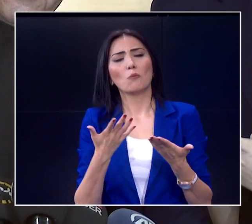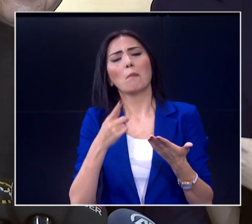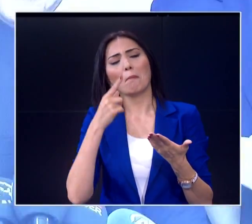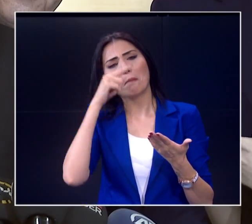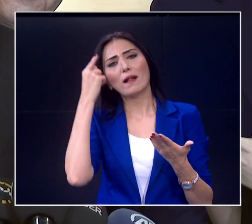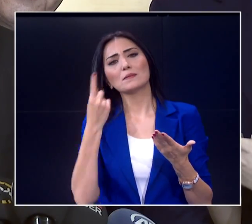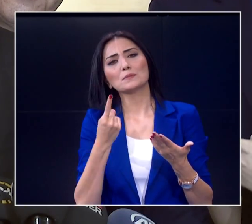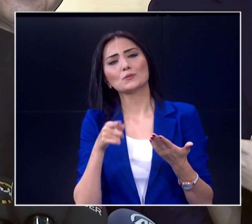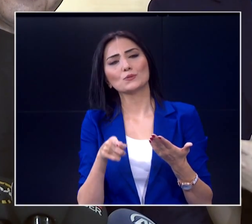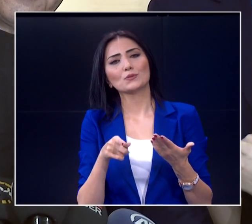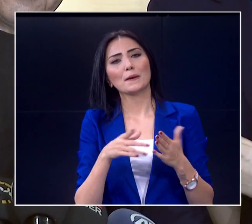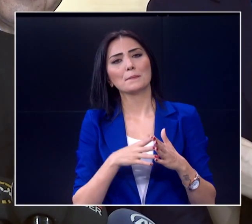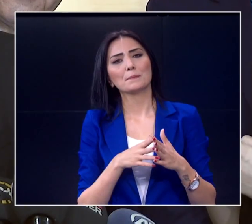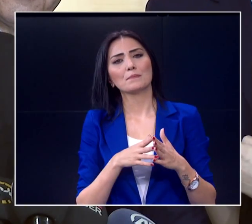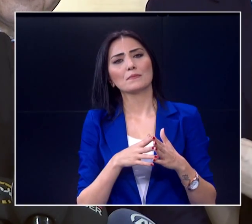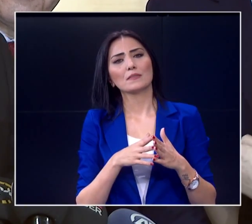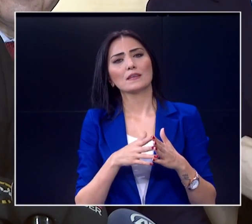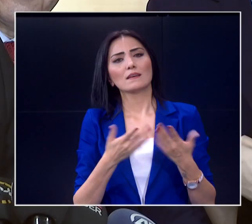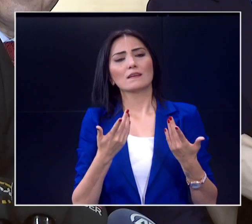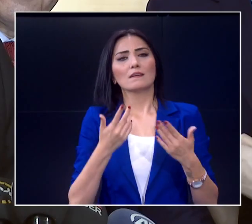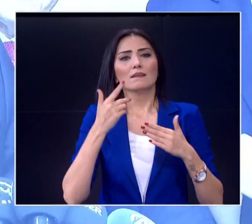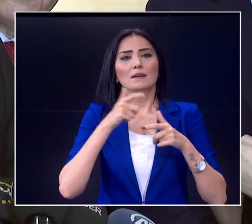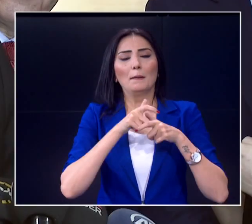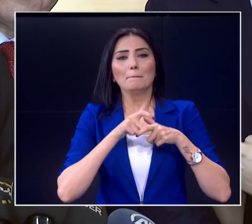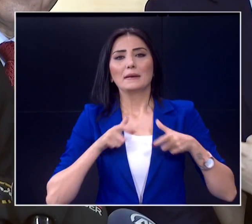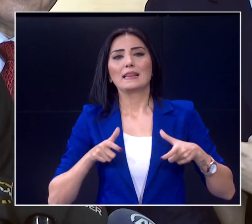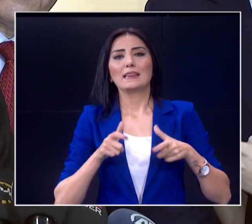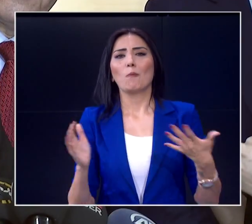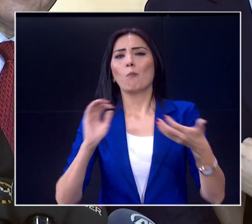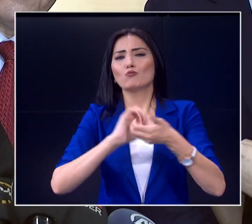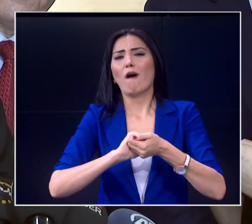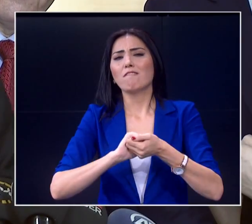şey. Milli mutabakat. Yani